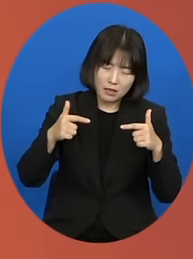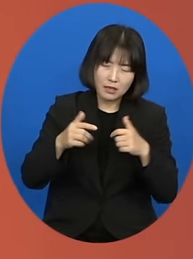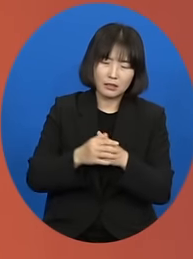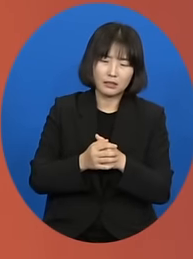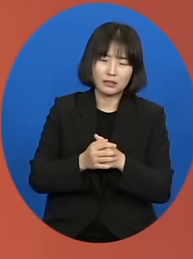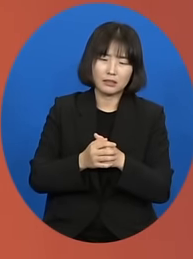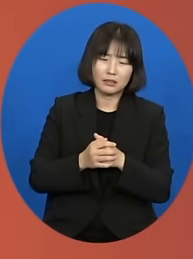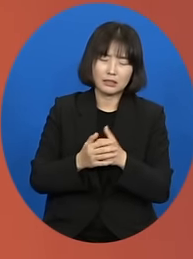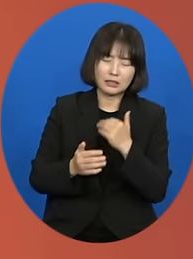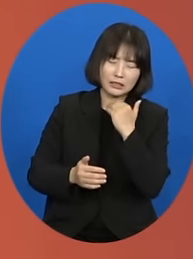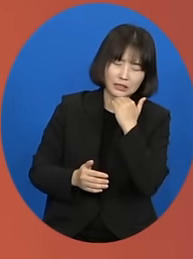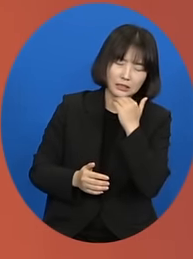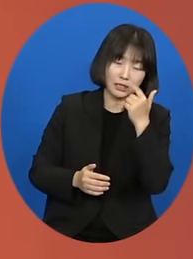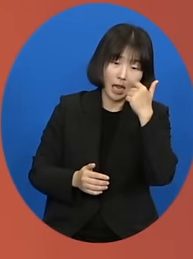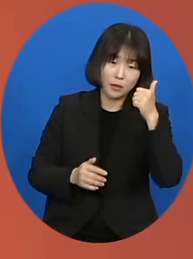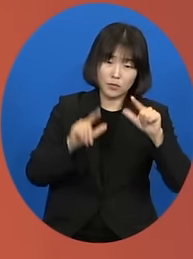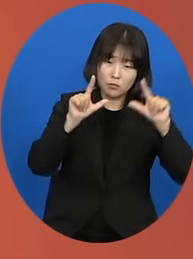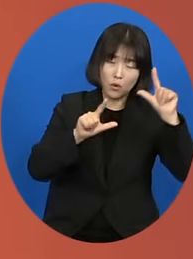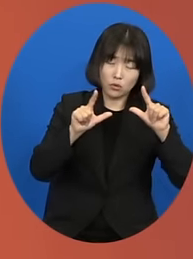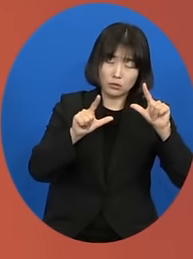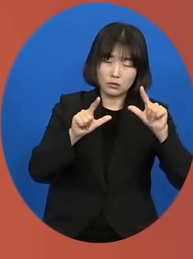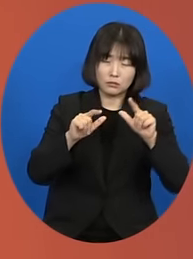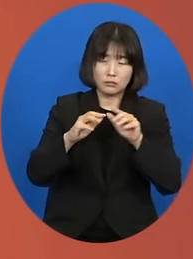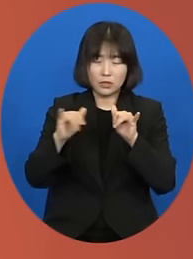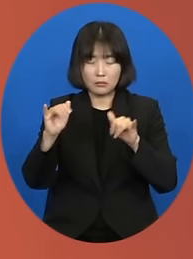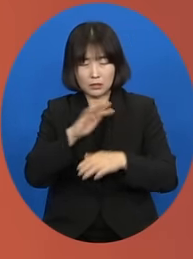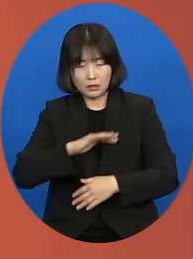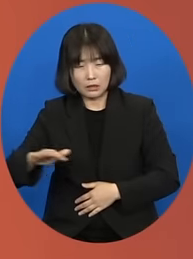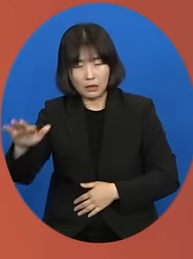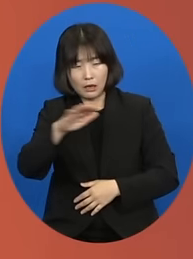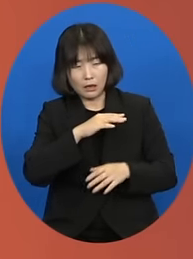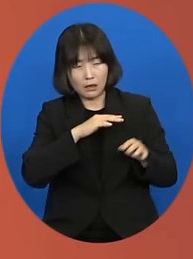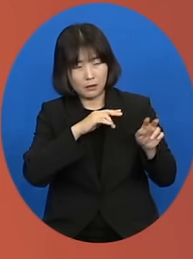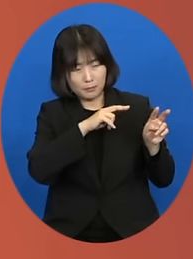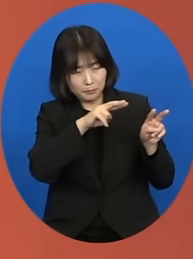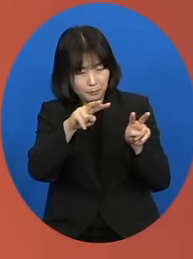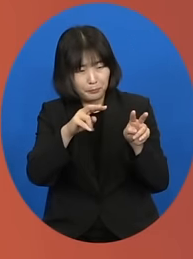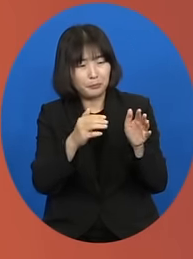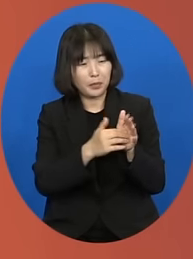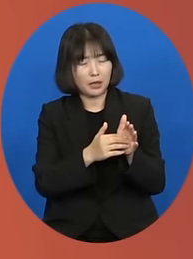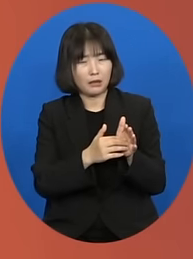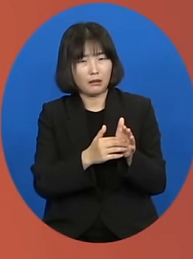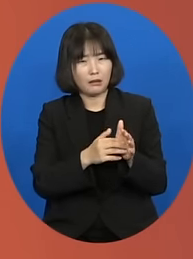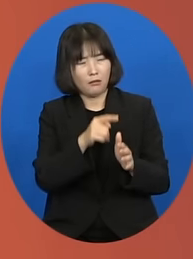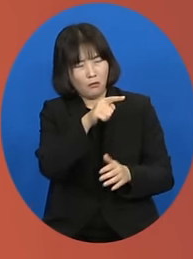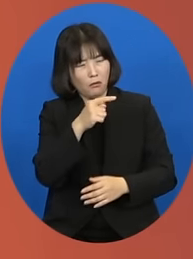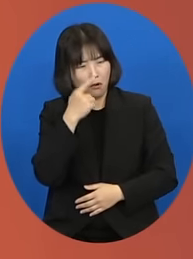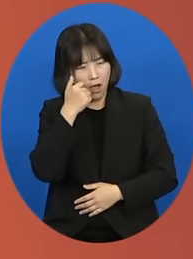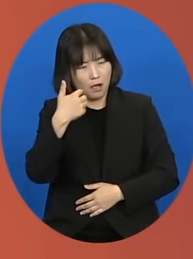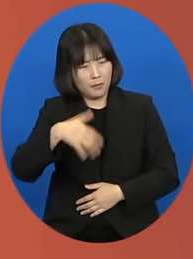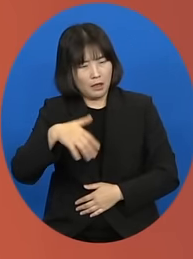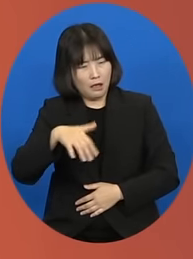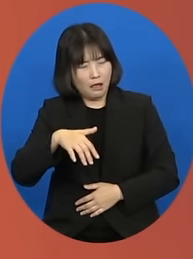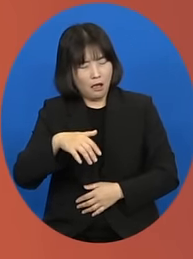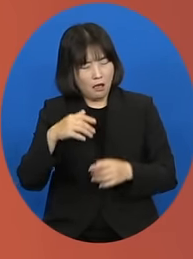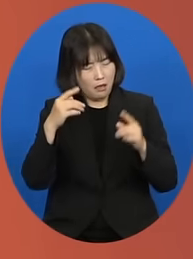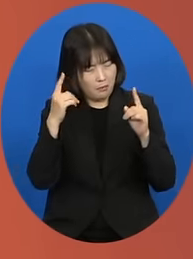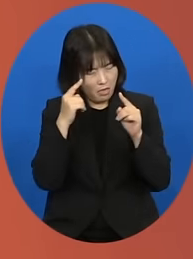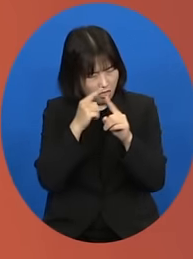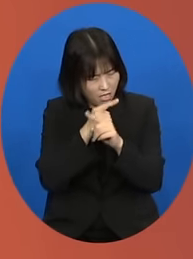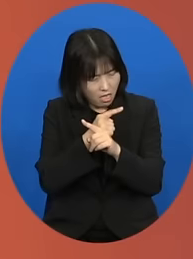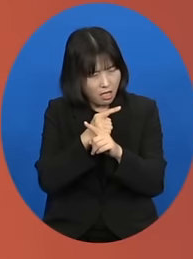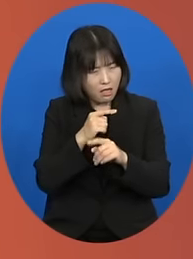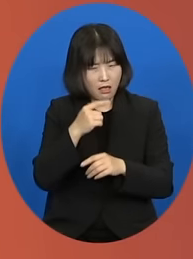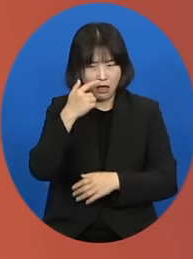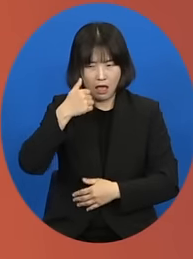다 지켜보았습니다. 야, 저 아버지 참 대단하다. 저렇게 날마다 동네 입구에 나와서 저